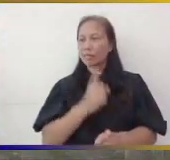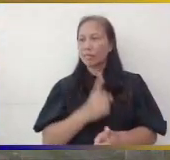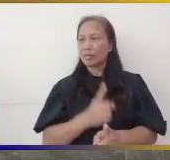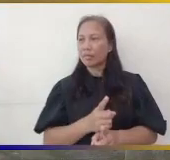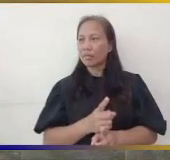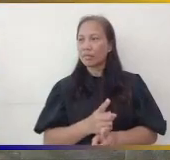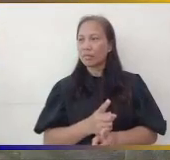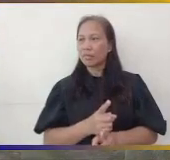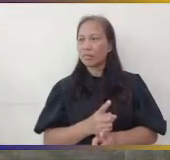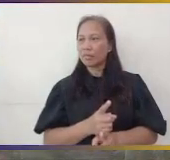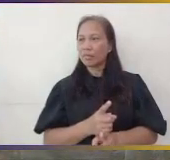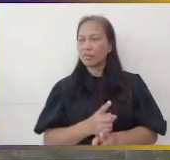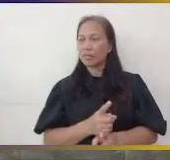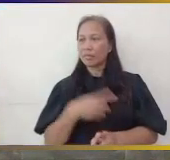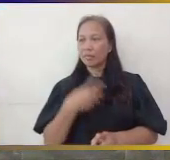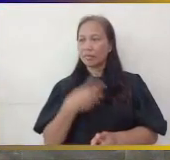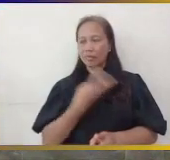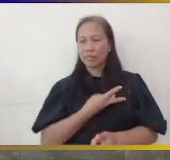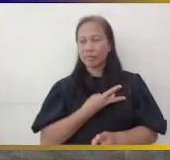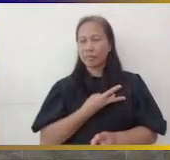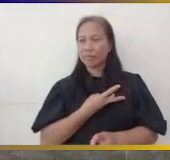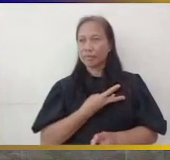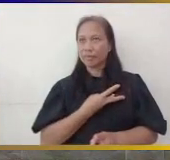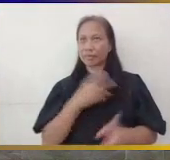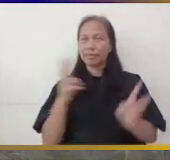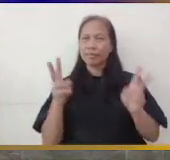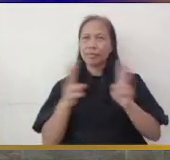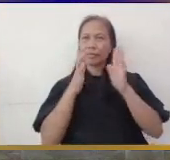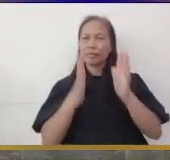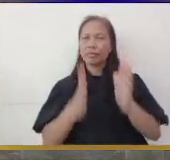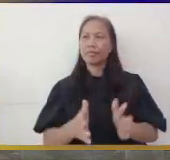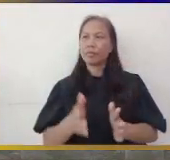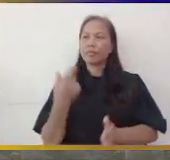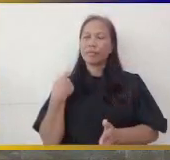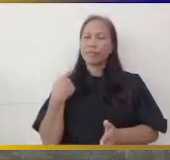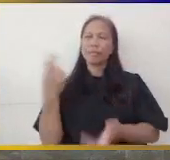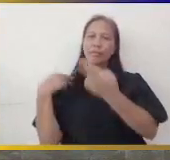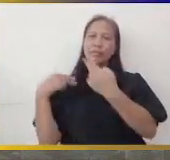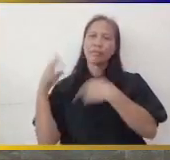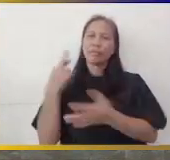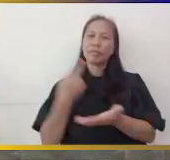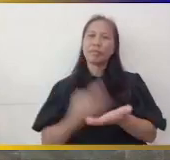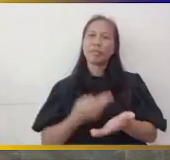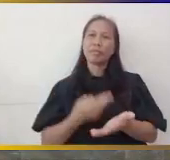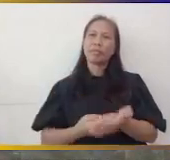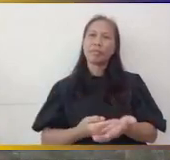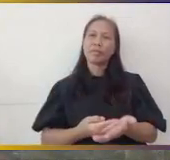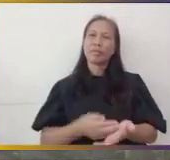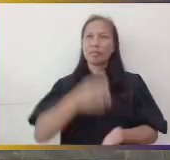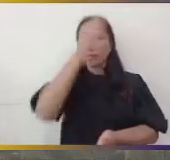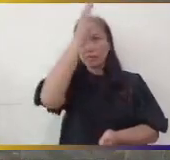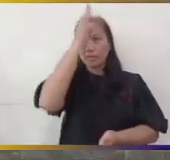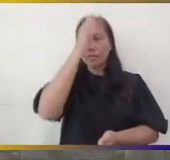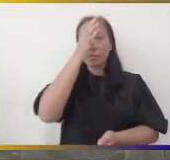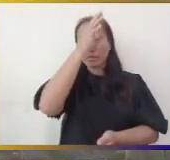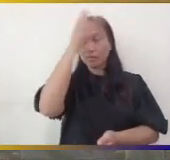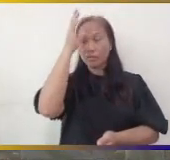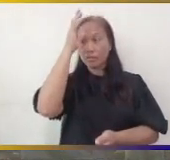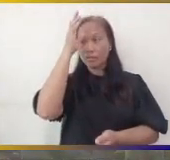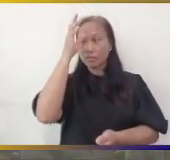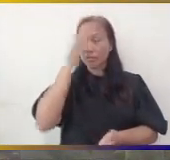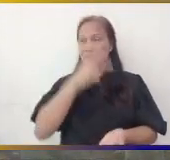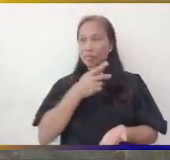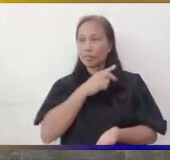ng mga bisita po dito i given a historical record From A catholic Cardinal na siyang naniniwala na kung